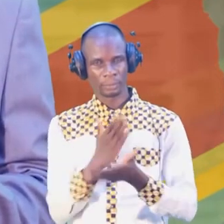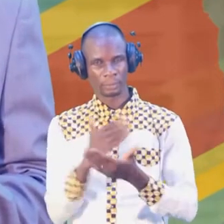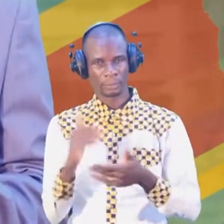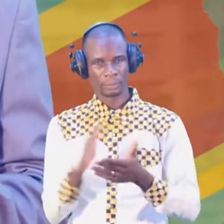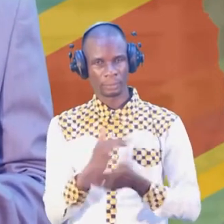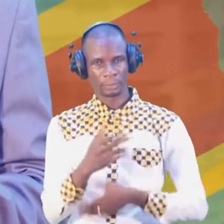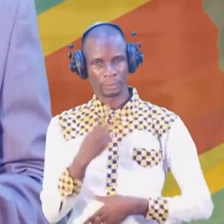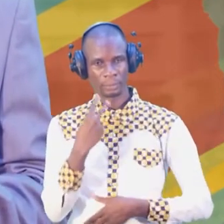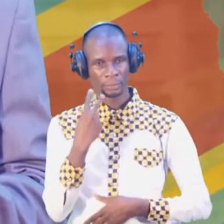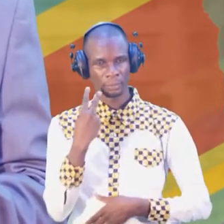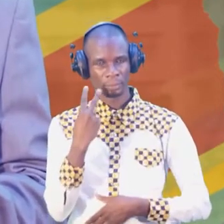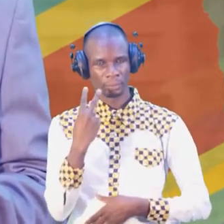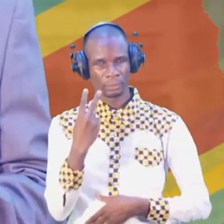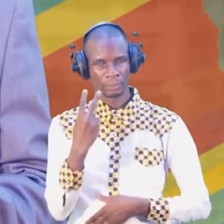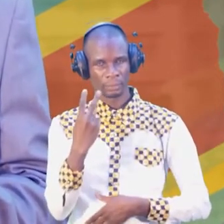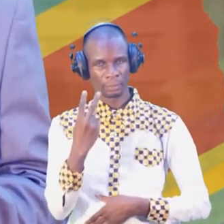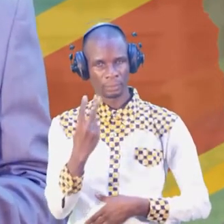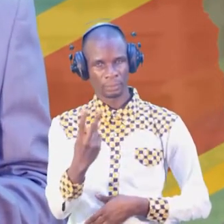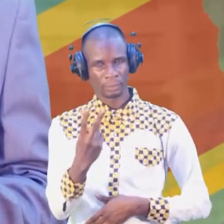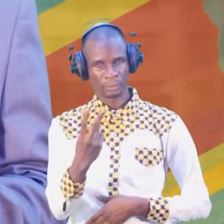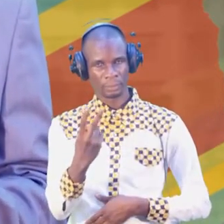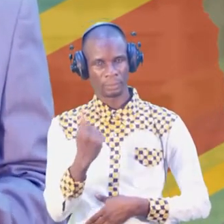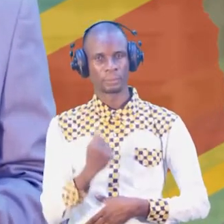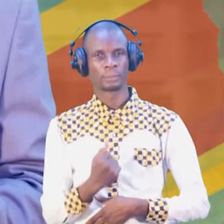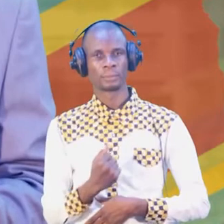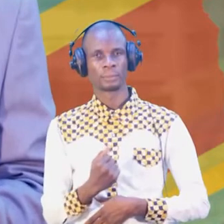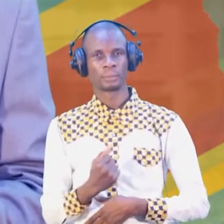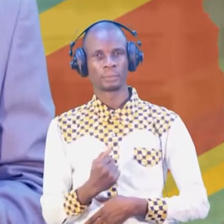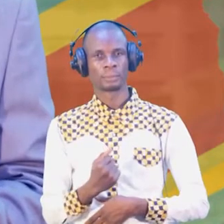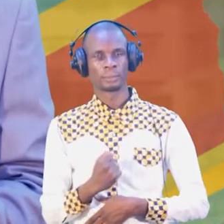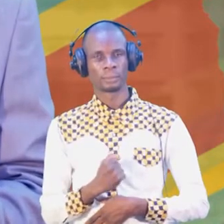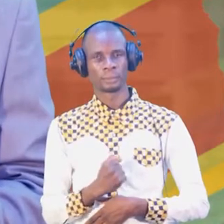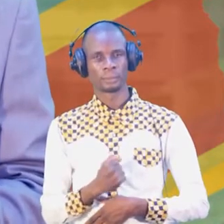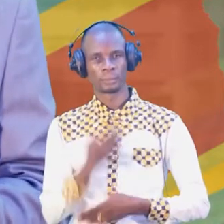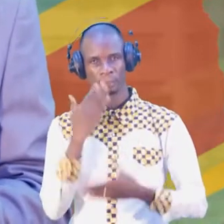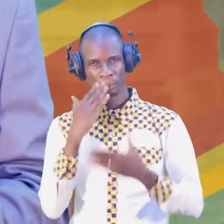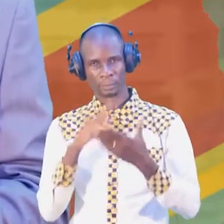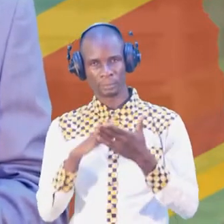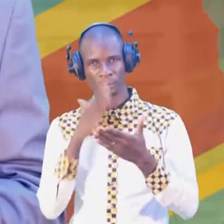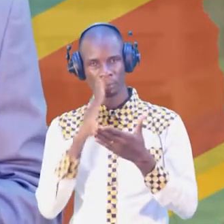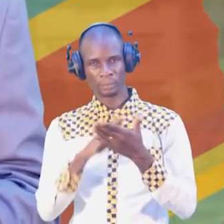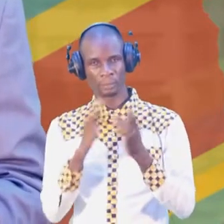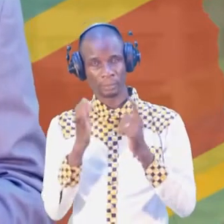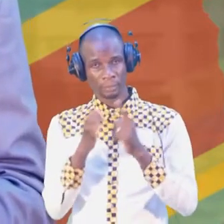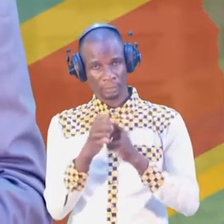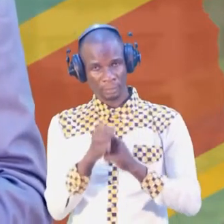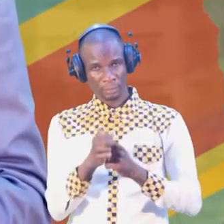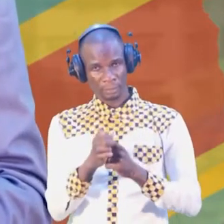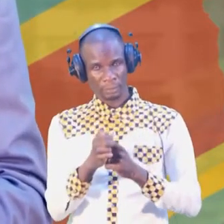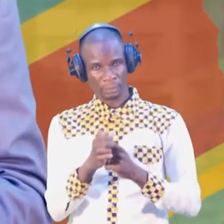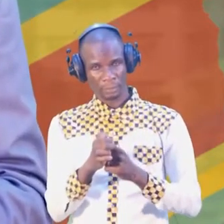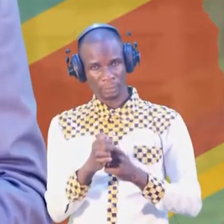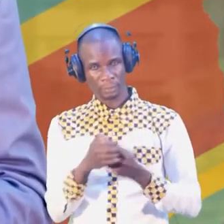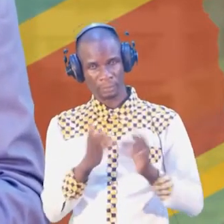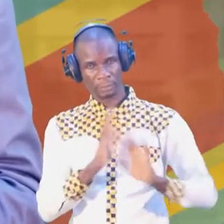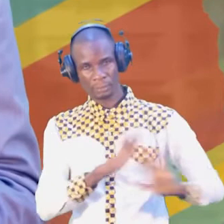lisanga bayembi evangelique mpe bandeko ya Serafin nde bakoyeba kokumi sanzambe. Totiki esika